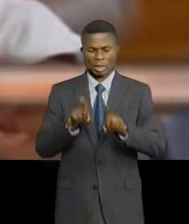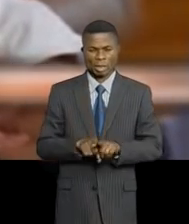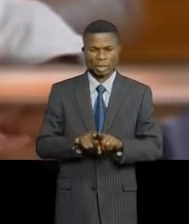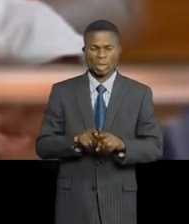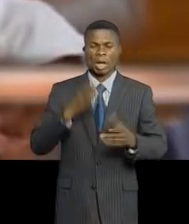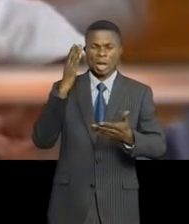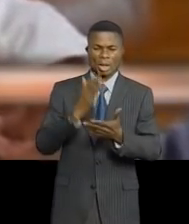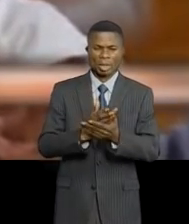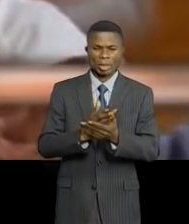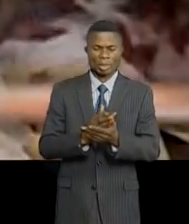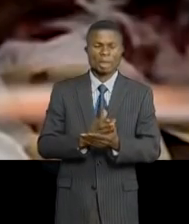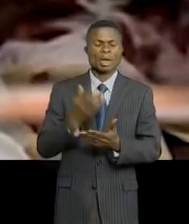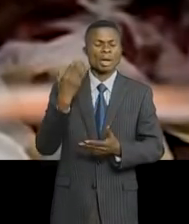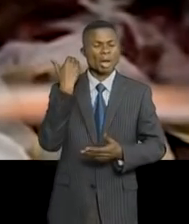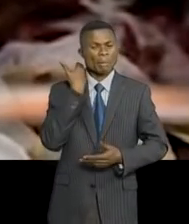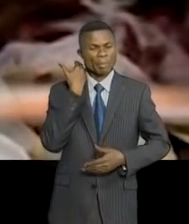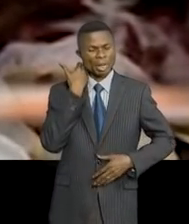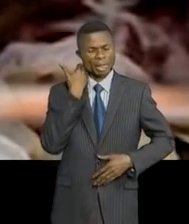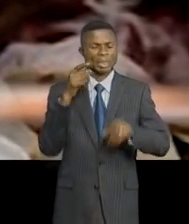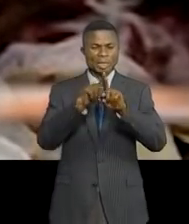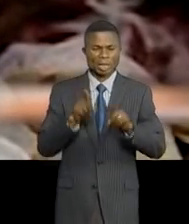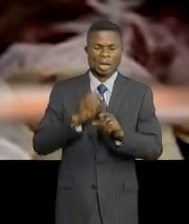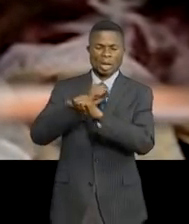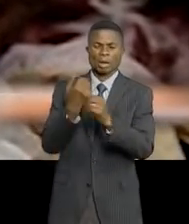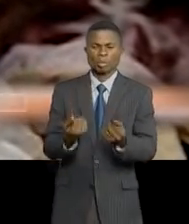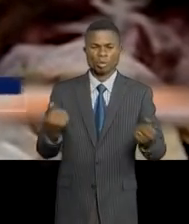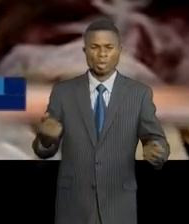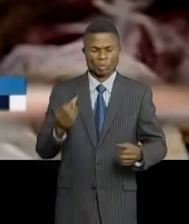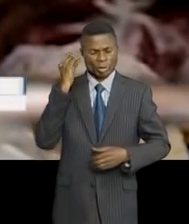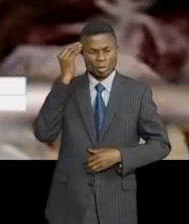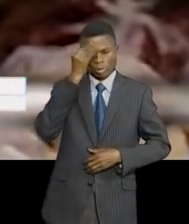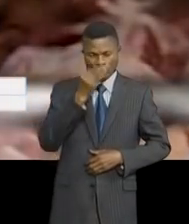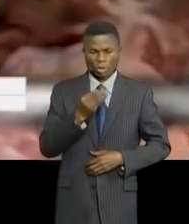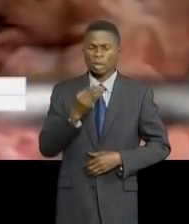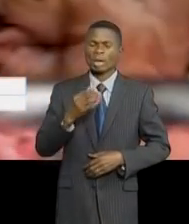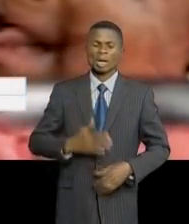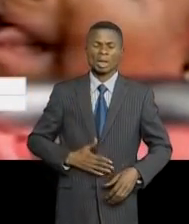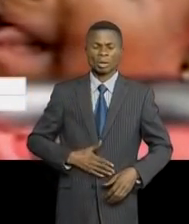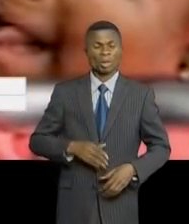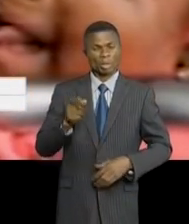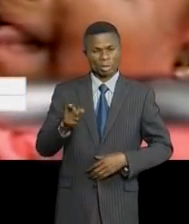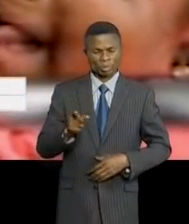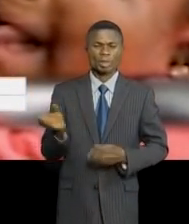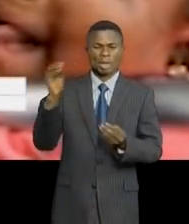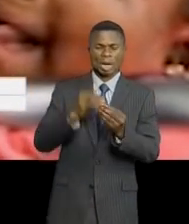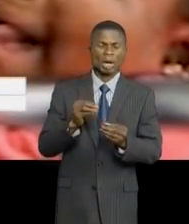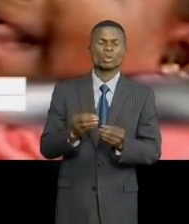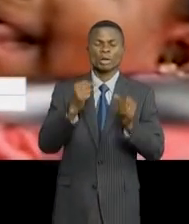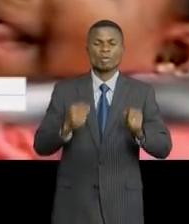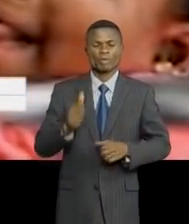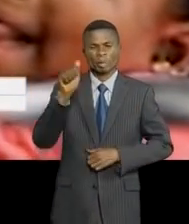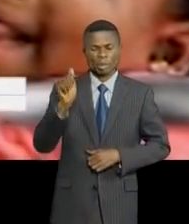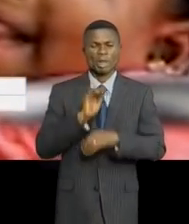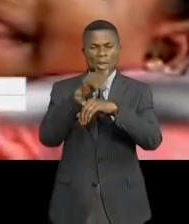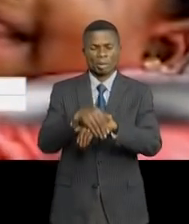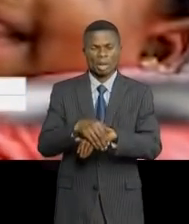la lutte contre l'anémie et protège ainsi les enfants rougeoleux et des malnutris sévères. La supplémentation en vitamine A intervient